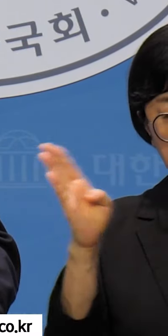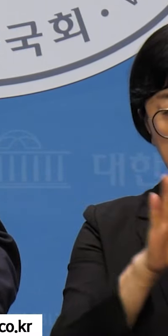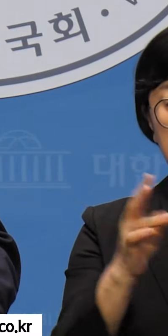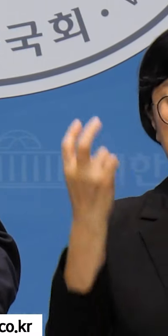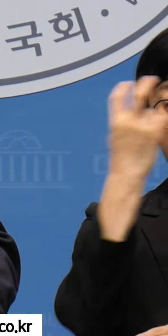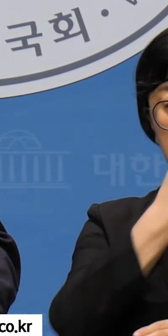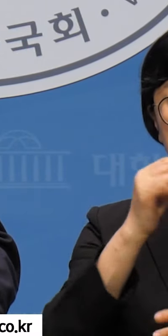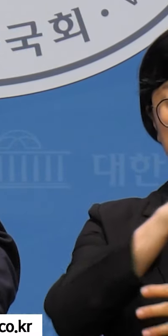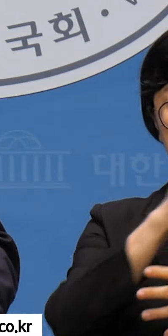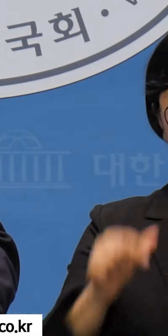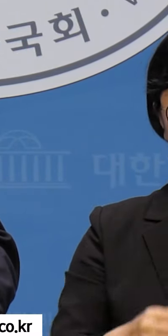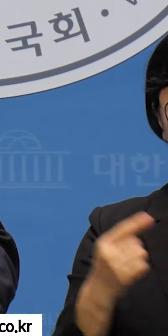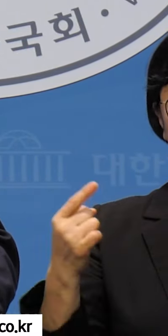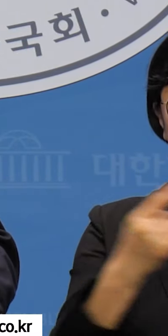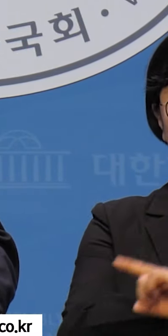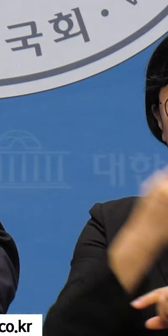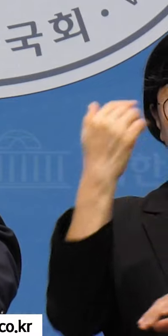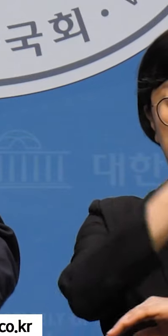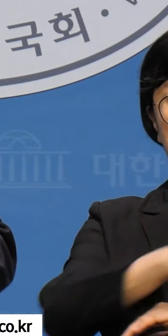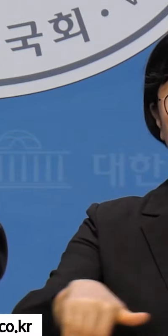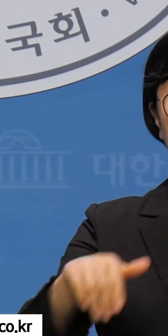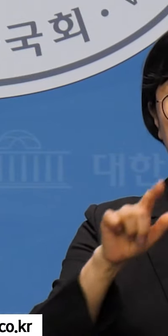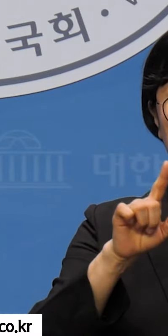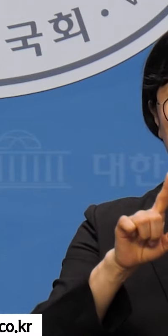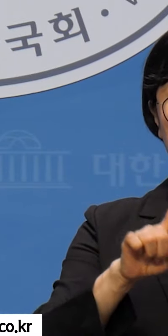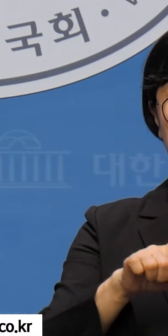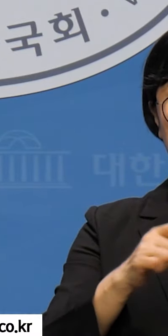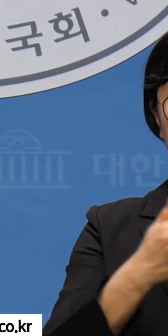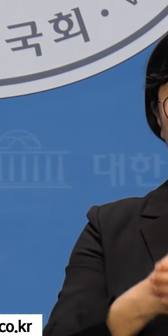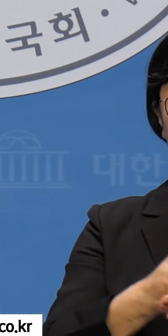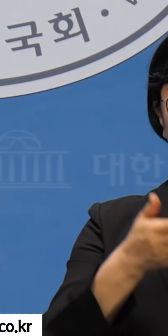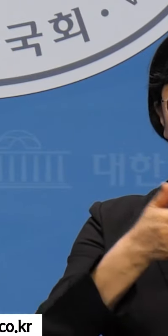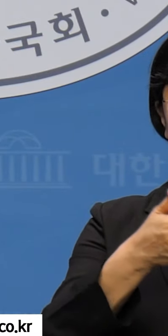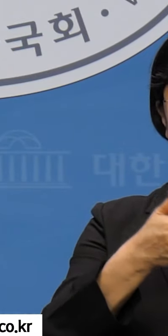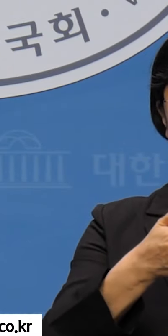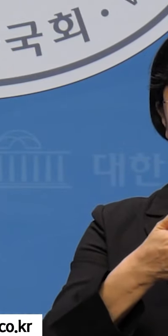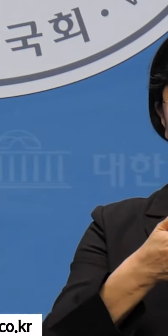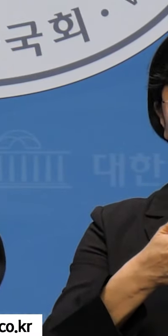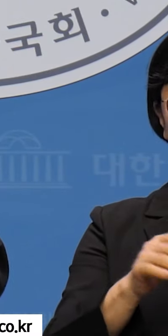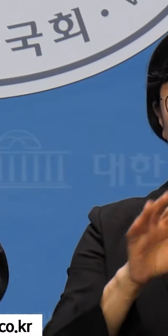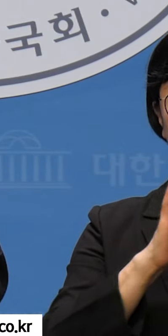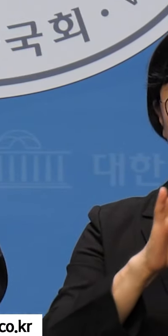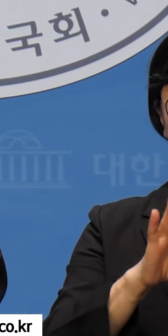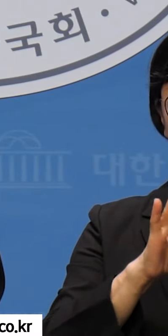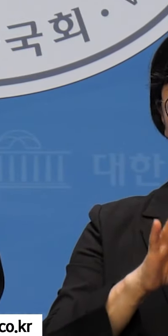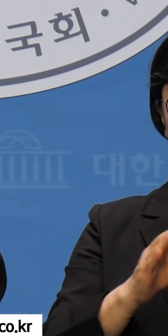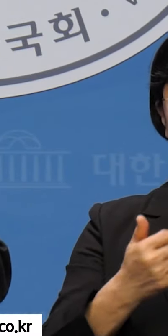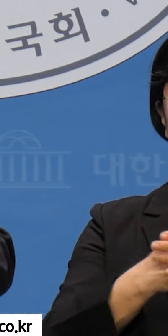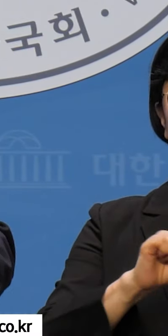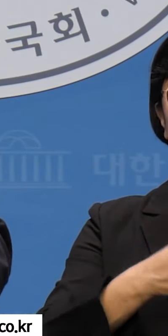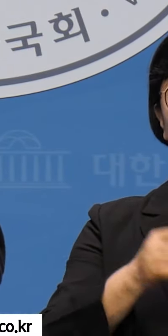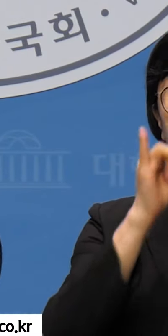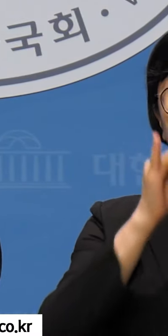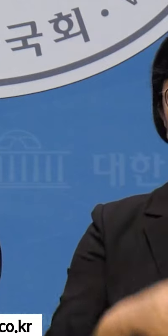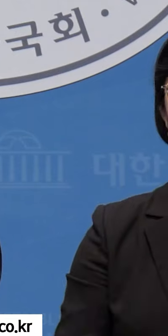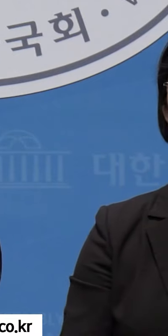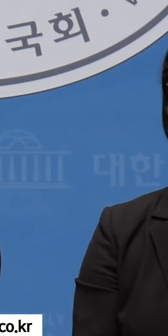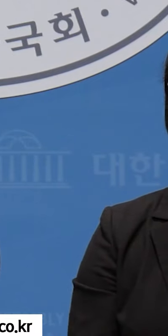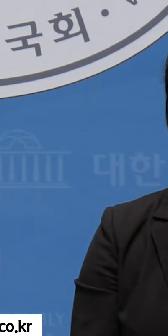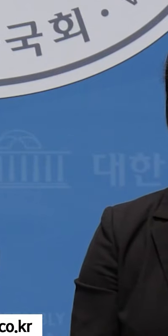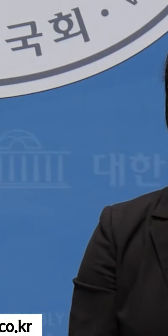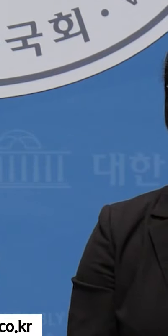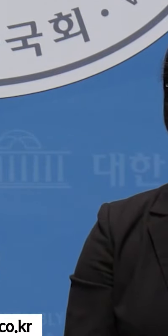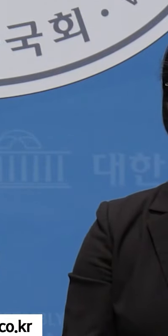절차 개선 방안이라는 제하의 보도자료를 통하여 공표하였다.